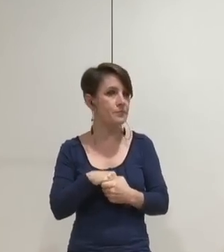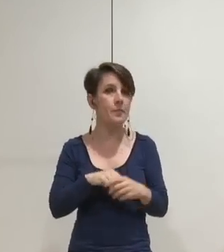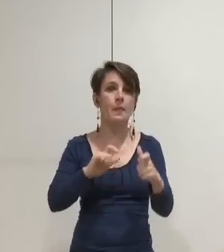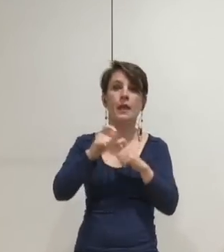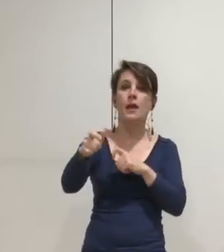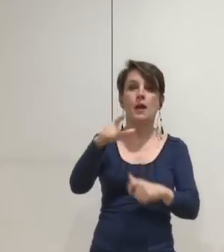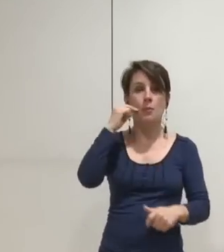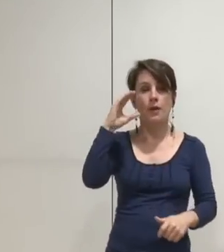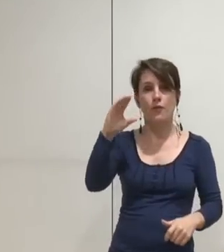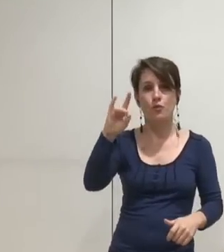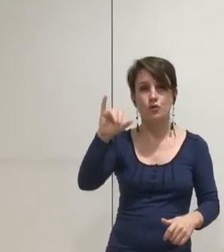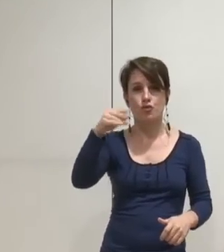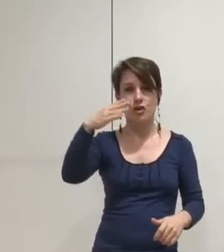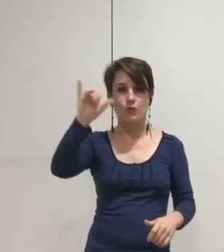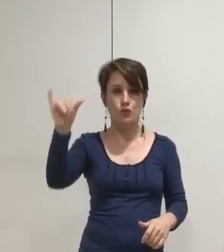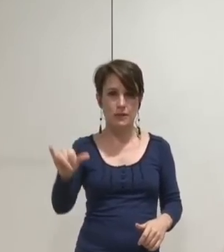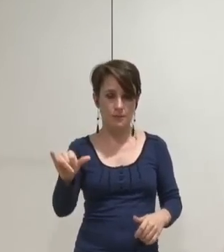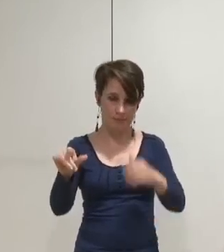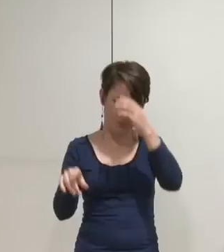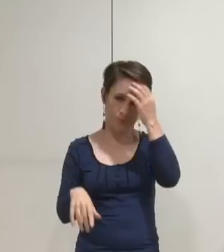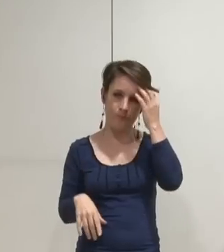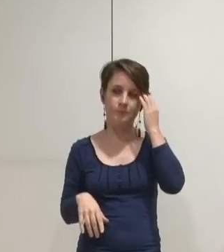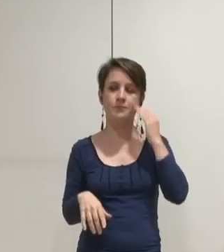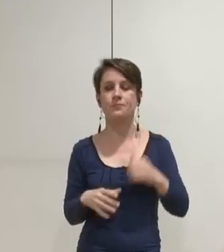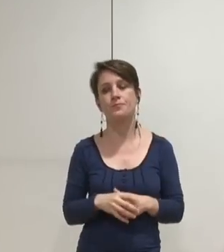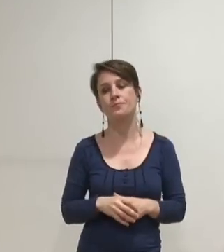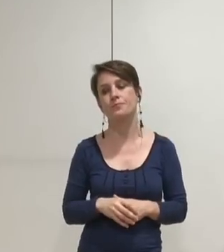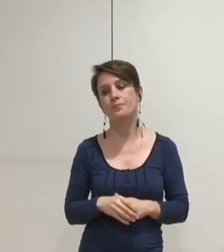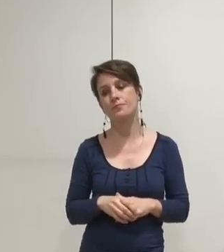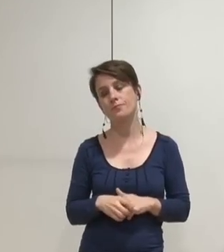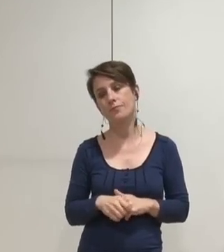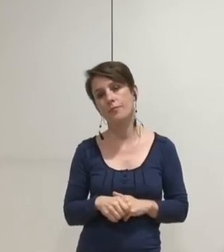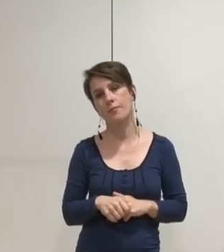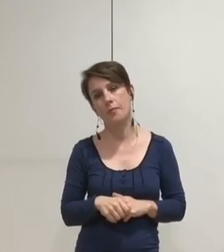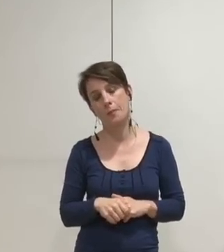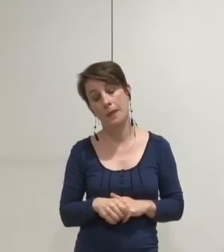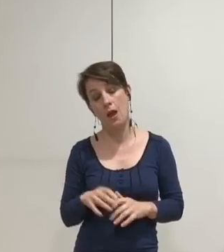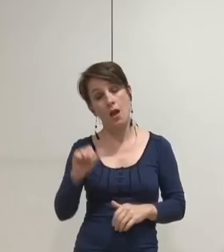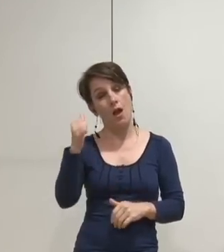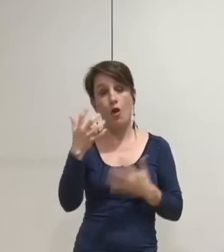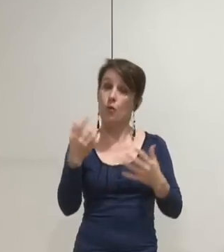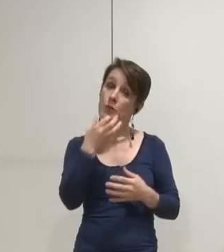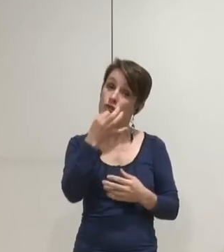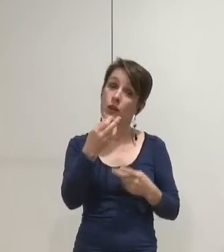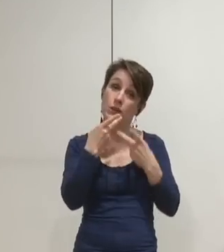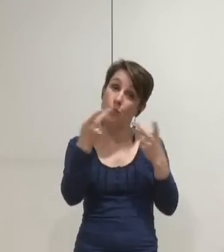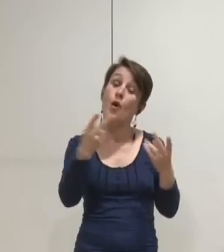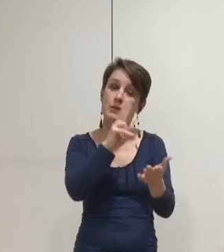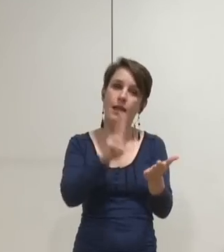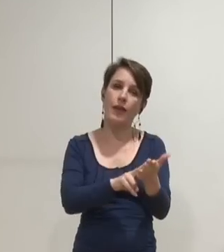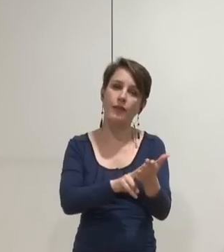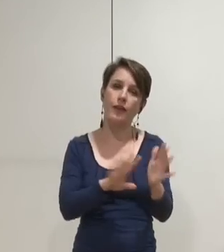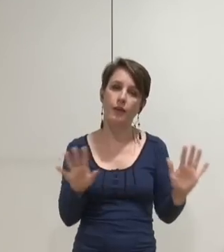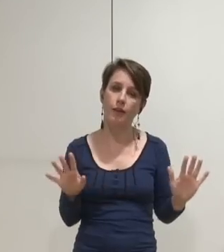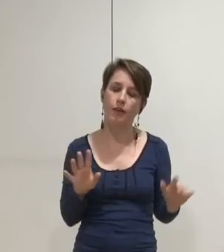oui d'abord je voudrais dire parce que c'est la vérité et que il faut toujours